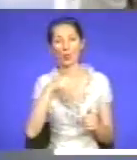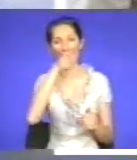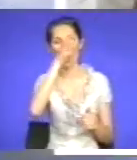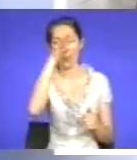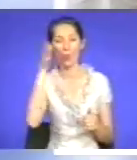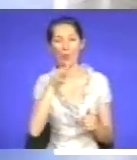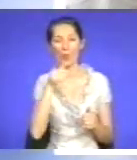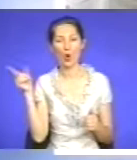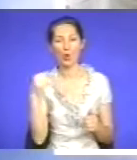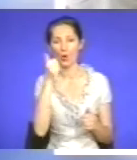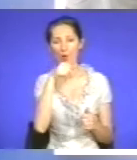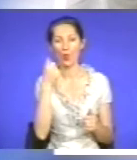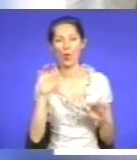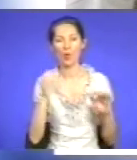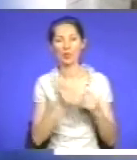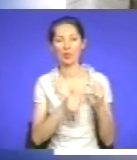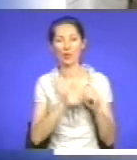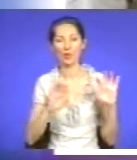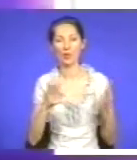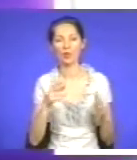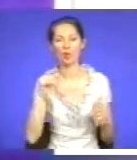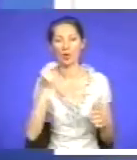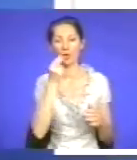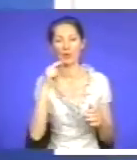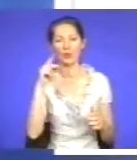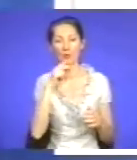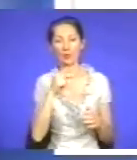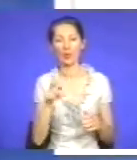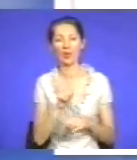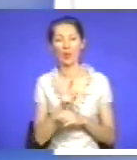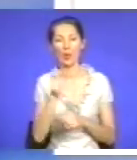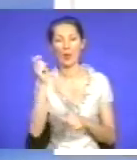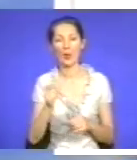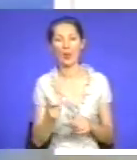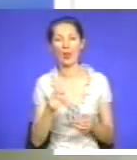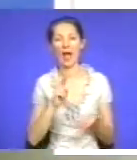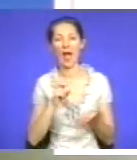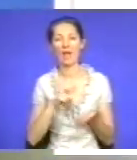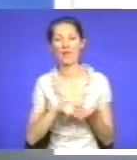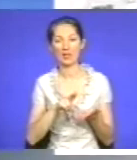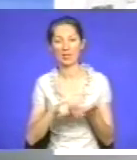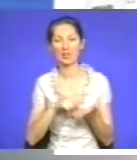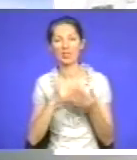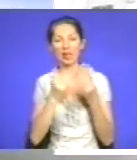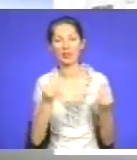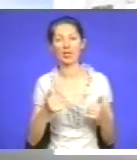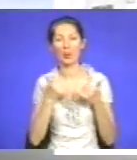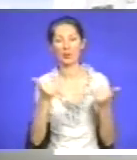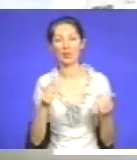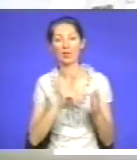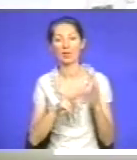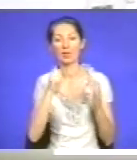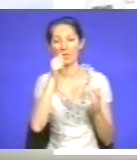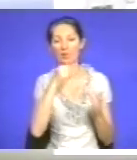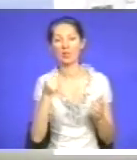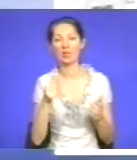До Тернополя прибула унікальна філателістична виставка, присвячена 70-й річниці Української повстанської армії.